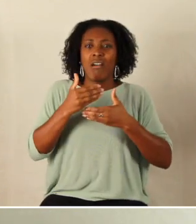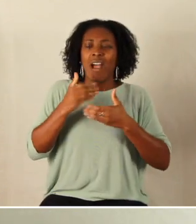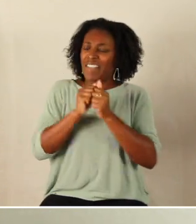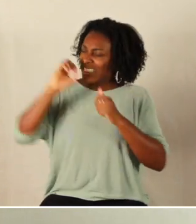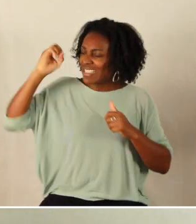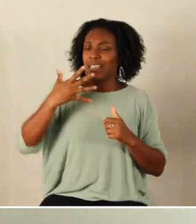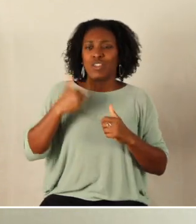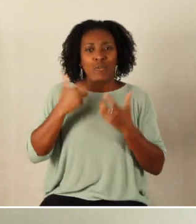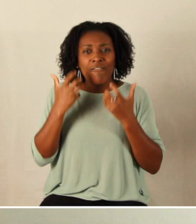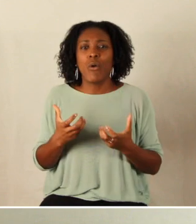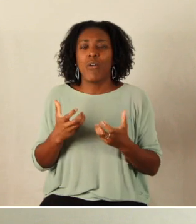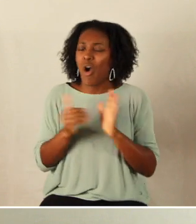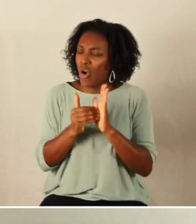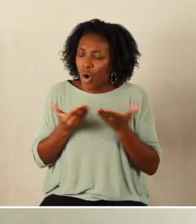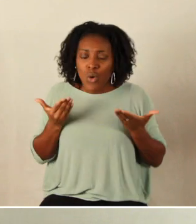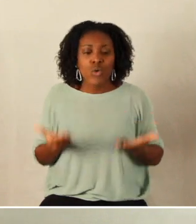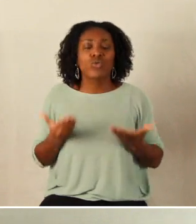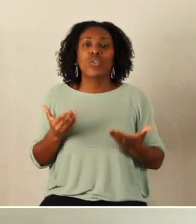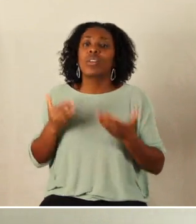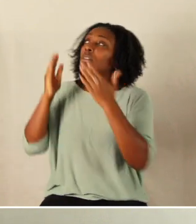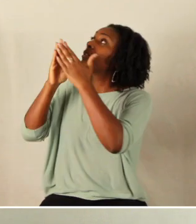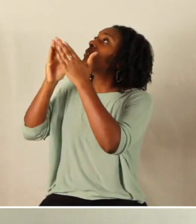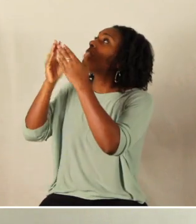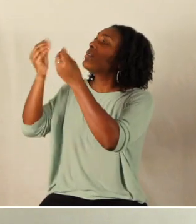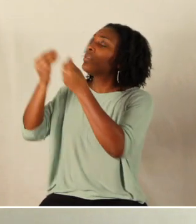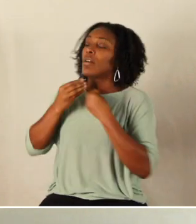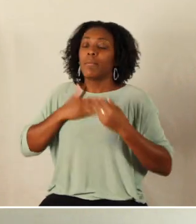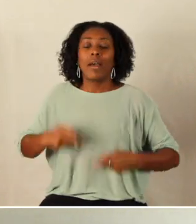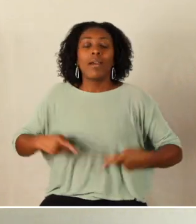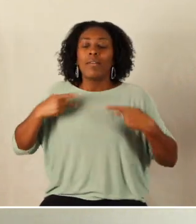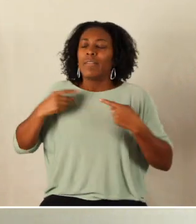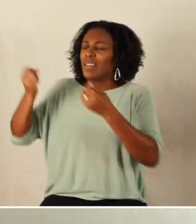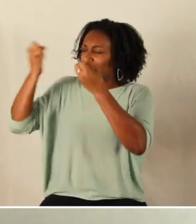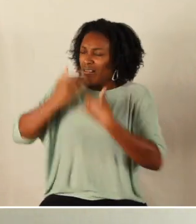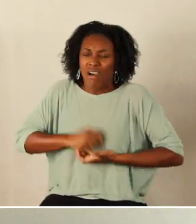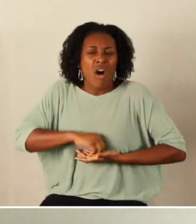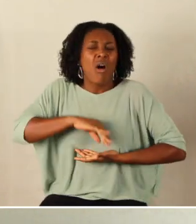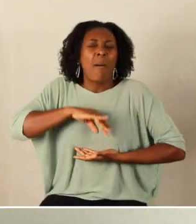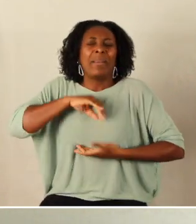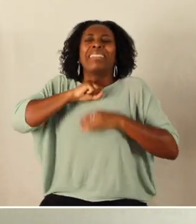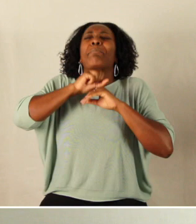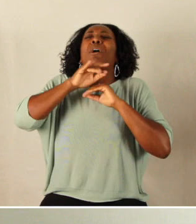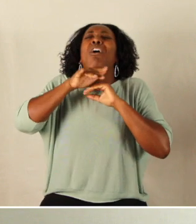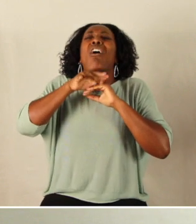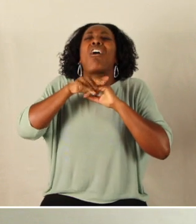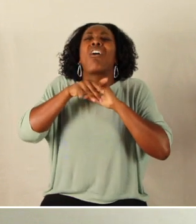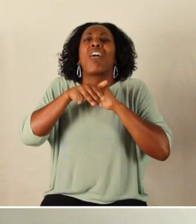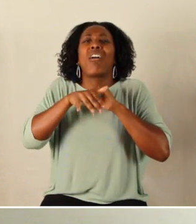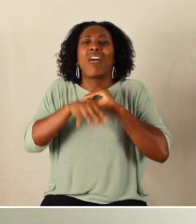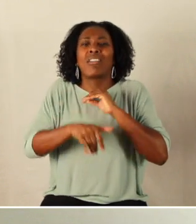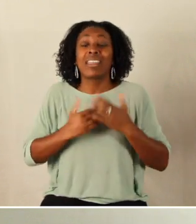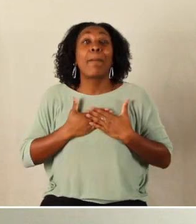Encore aujourd'hui, je veux Seigneur te demander de remplir ma vie et que je déborde de toi Seigneur, que je